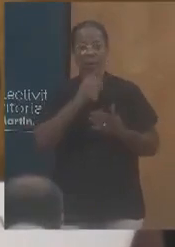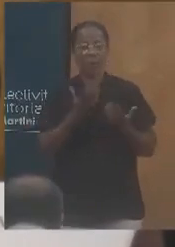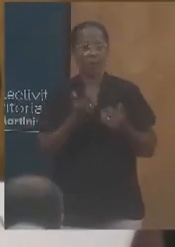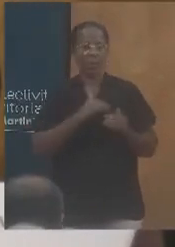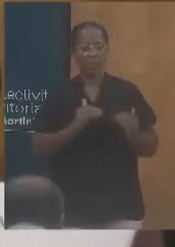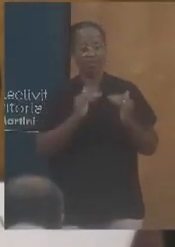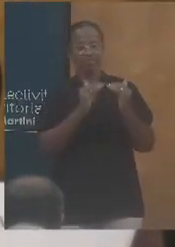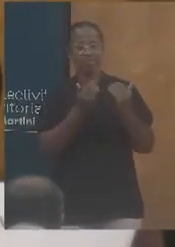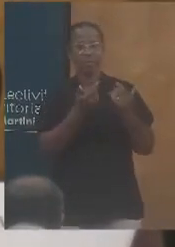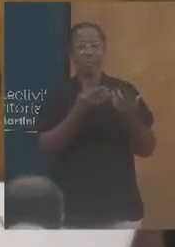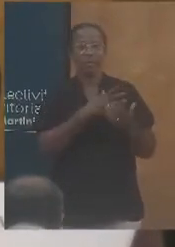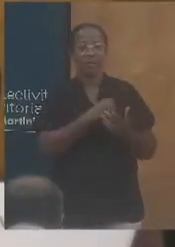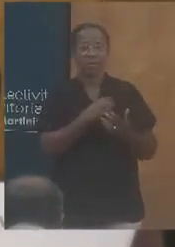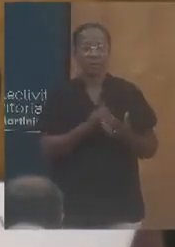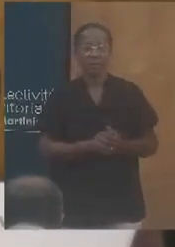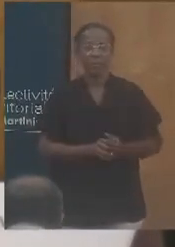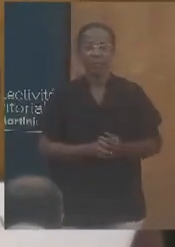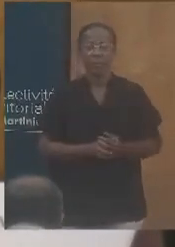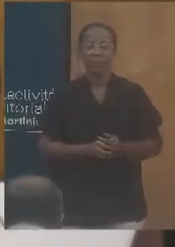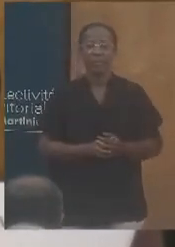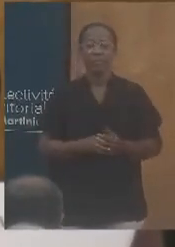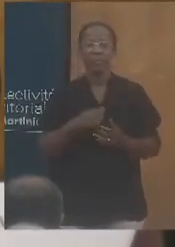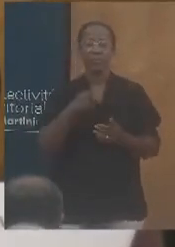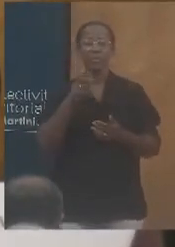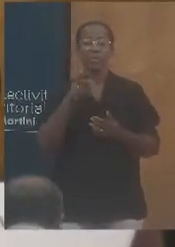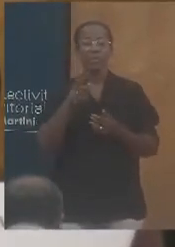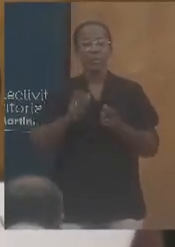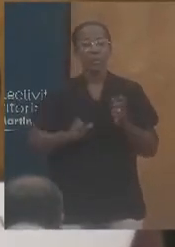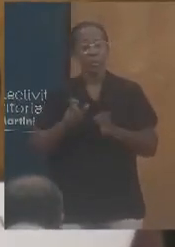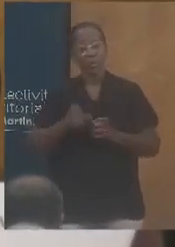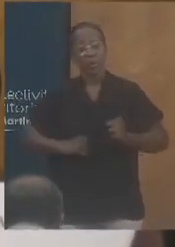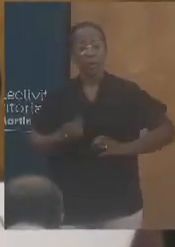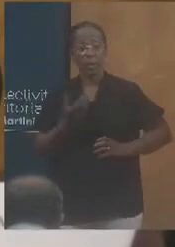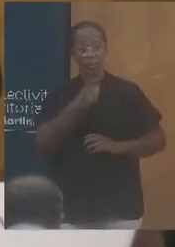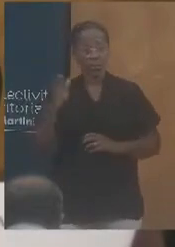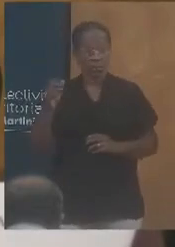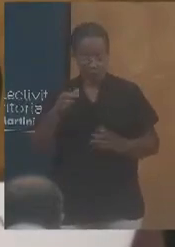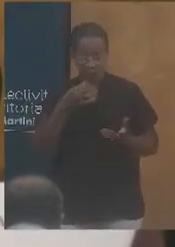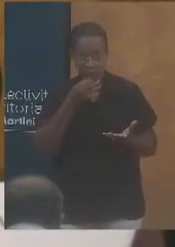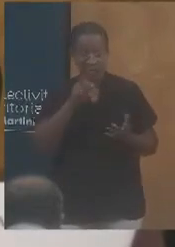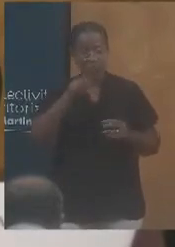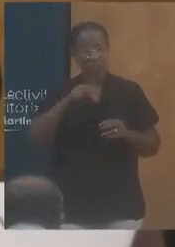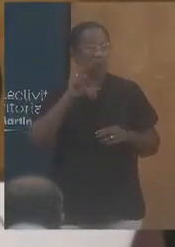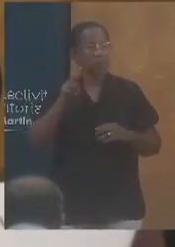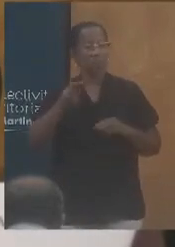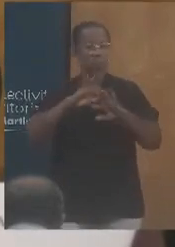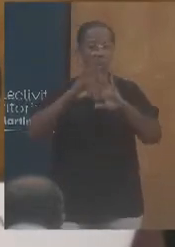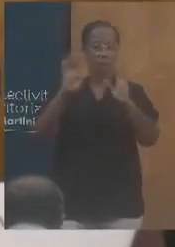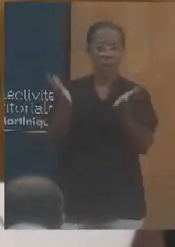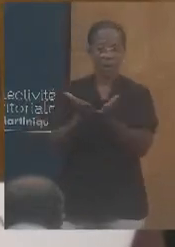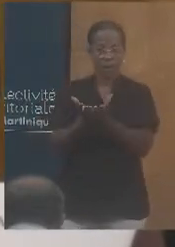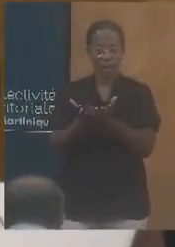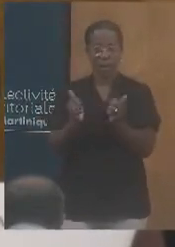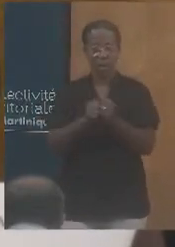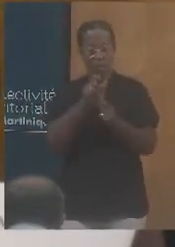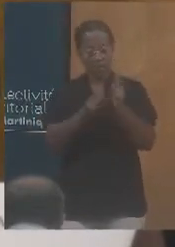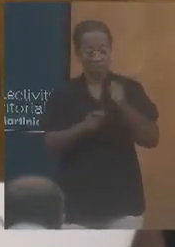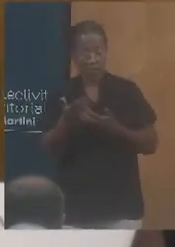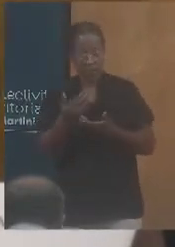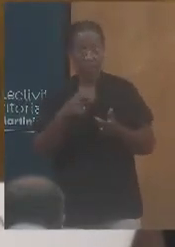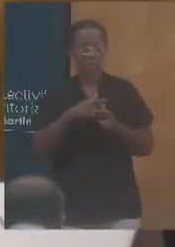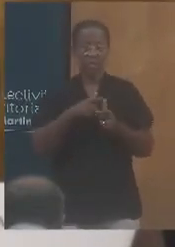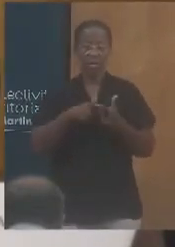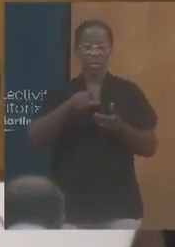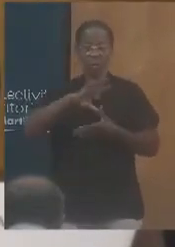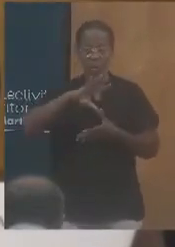Il serait peut-être, et cela a été dit par d'autres collègues, qu'il y ait une approche globale avec les Martiniquais, les